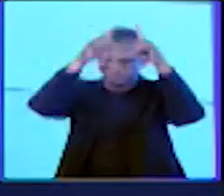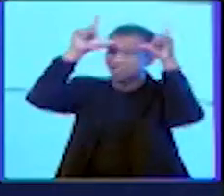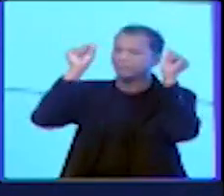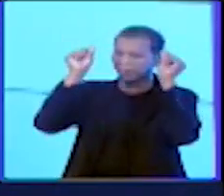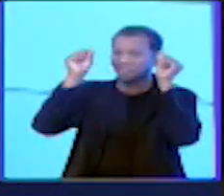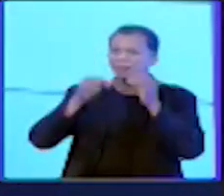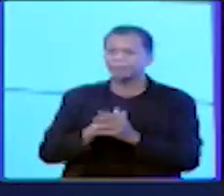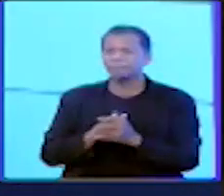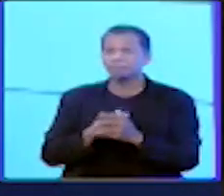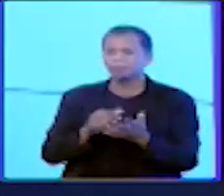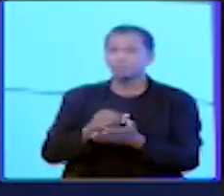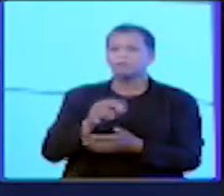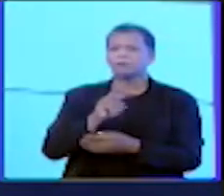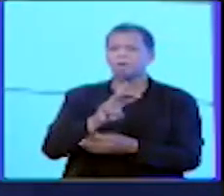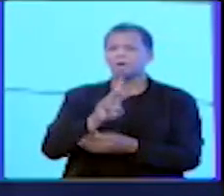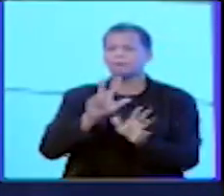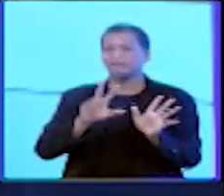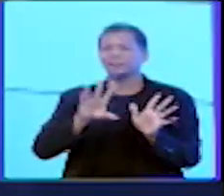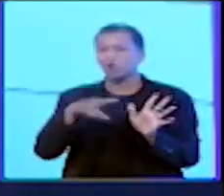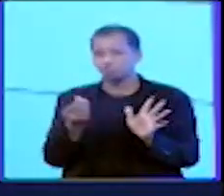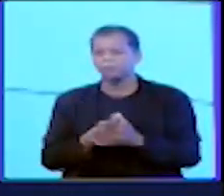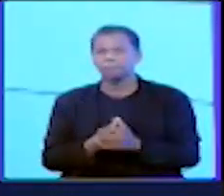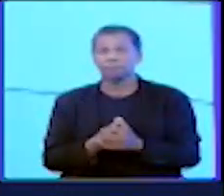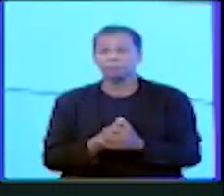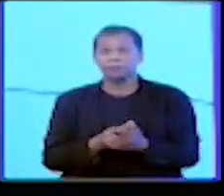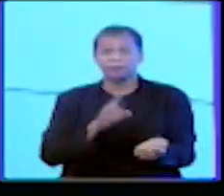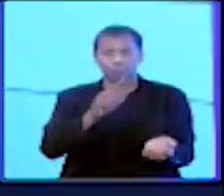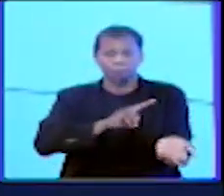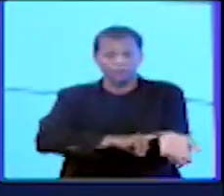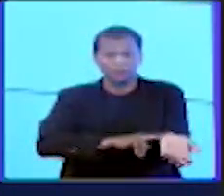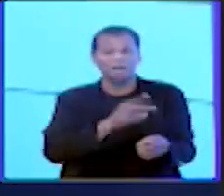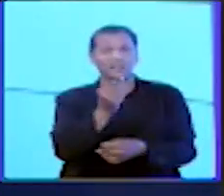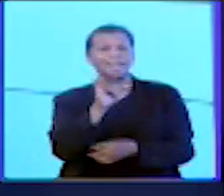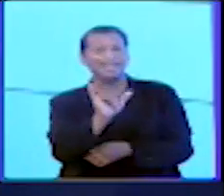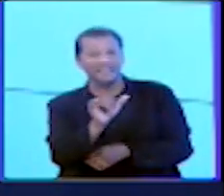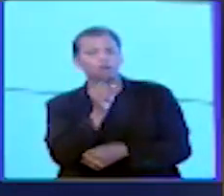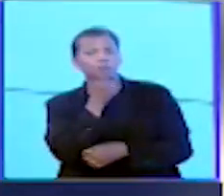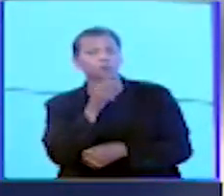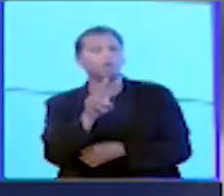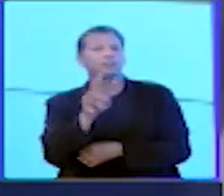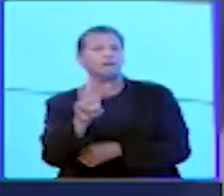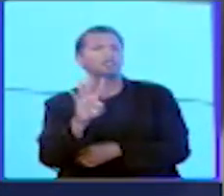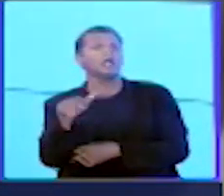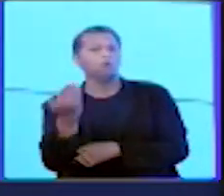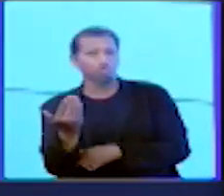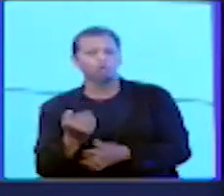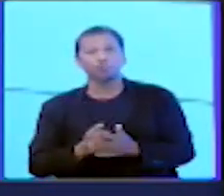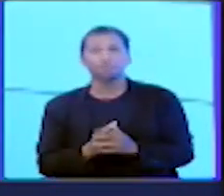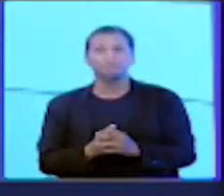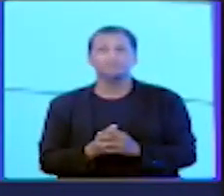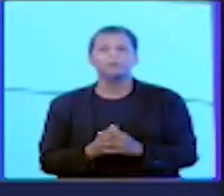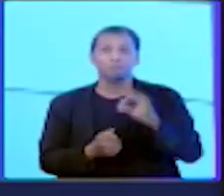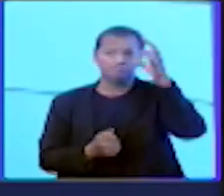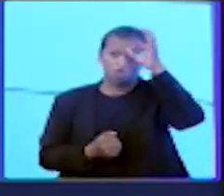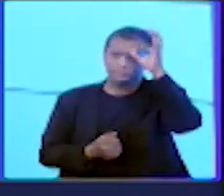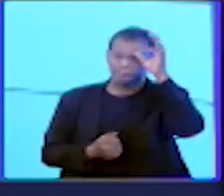tahun, sebagai perawat, dan satu orang pasien RY berusia 23 tahun. Polisi menggerebek klinik